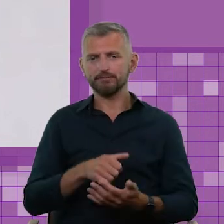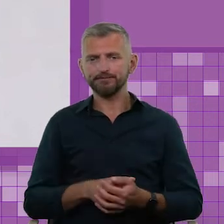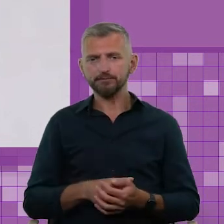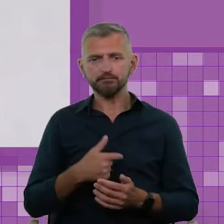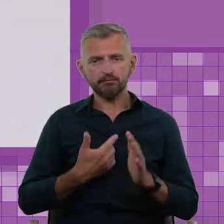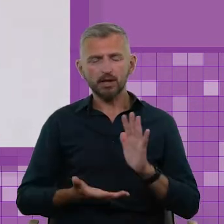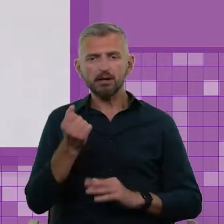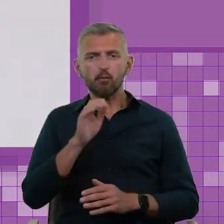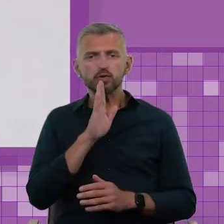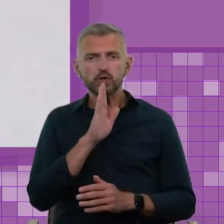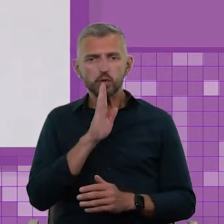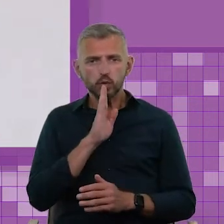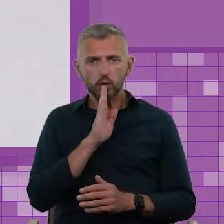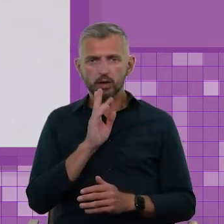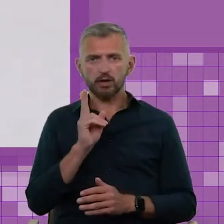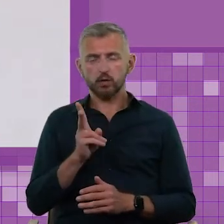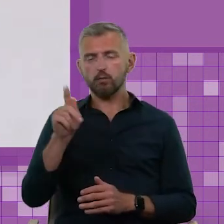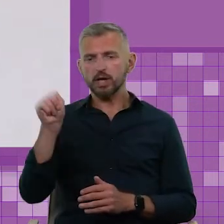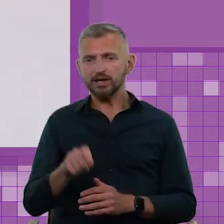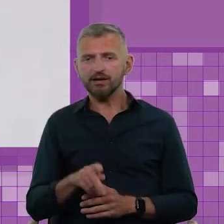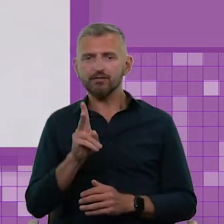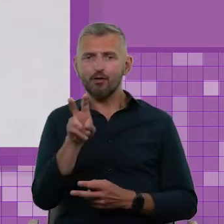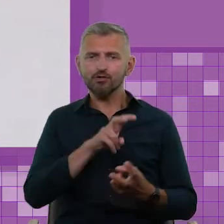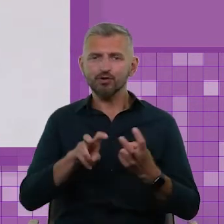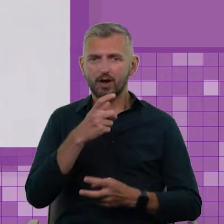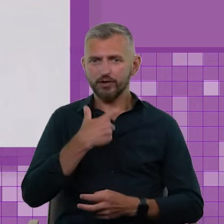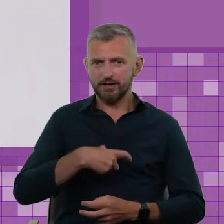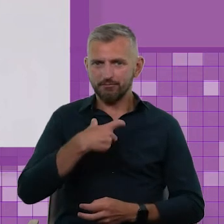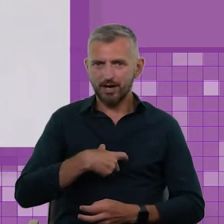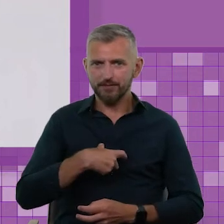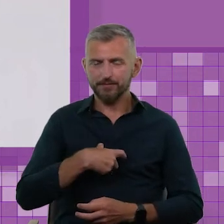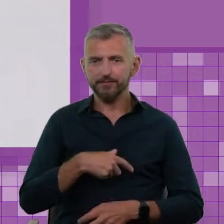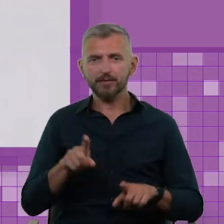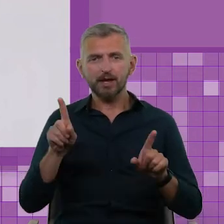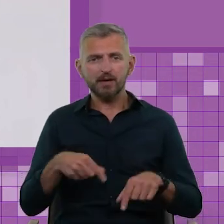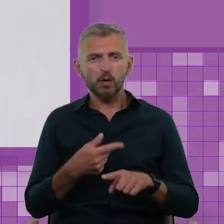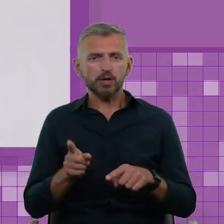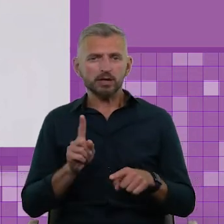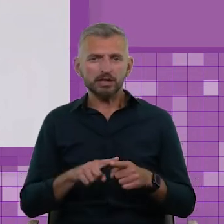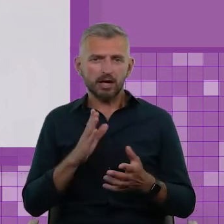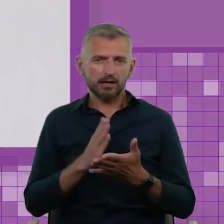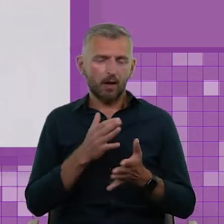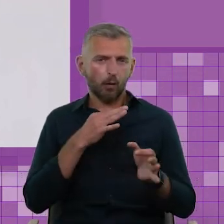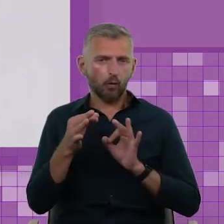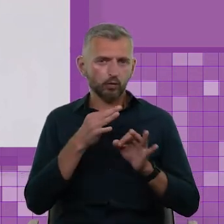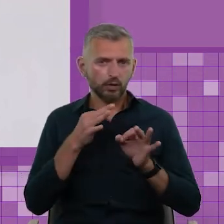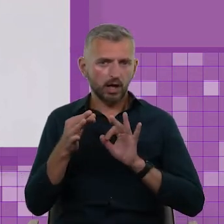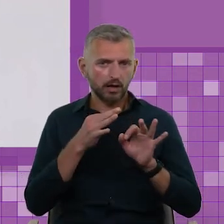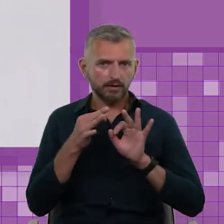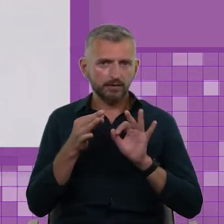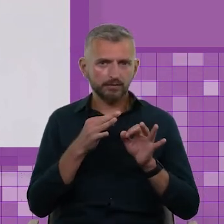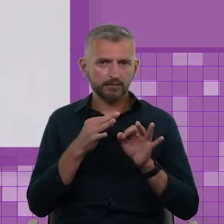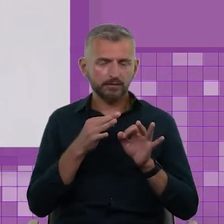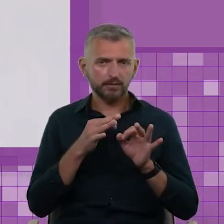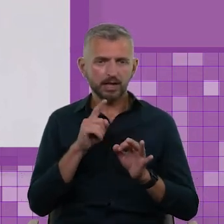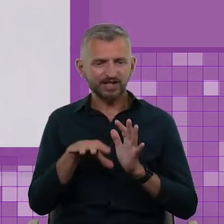підтримуємо жінок, які приїхали, які шукають себе. Також це є консультація